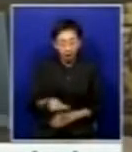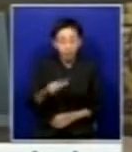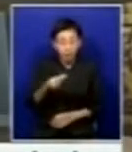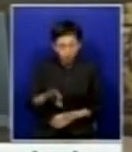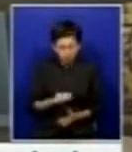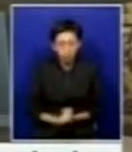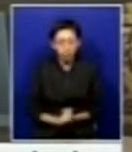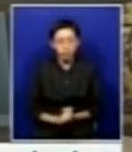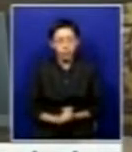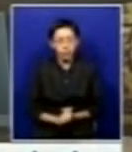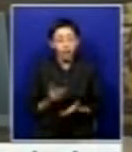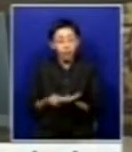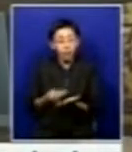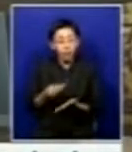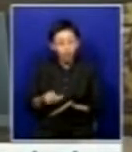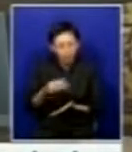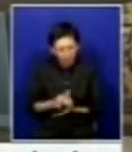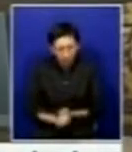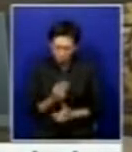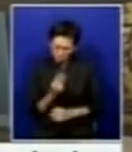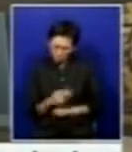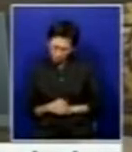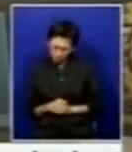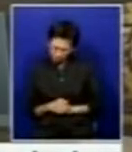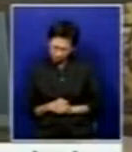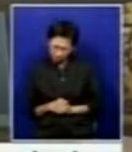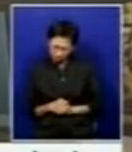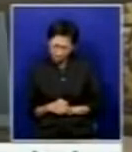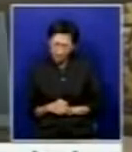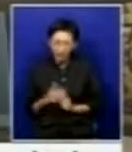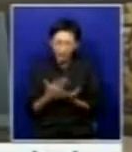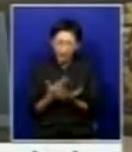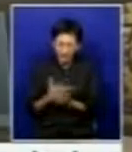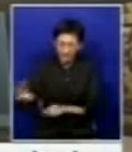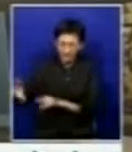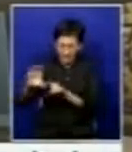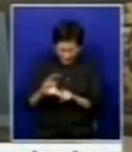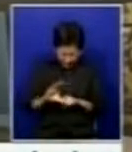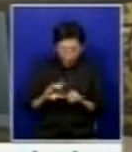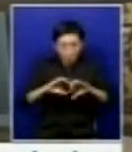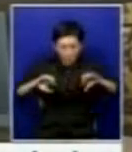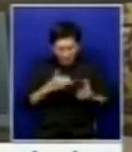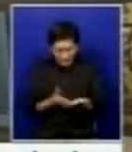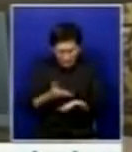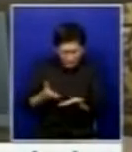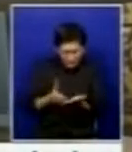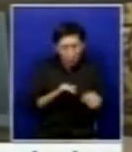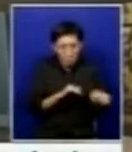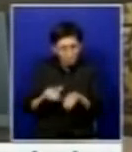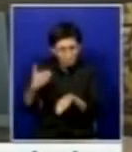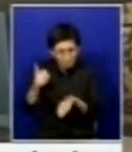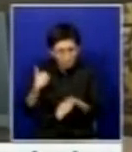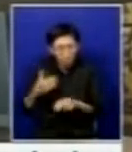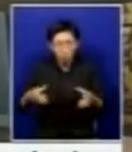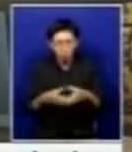ราต้องดูศักยภาพขีดความสามารถของผู้ที่จะนำเงินไปใช้คือตัวรัฐบาลคณะรัฐมนตรีที่รับผิดช